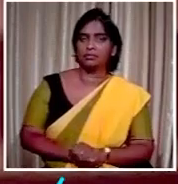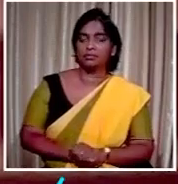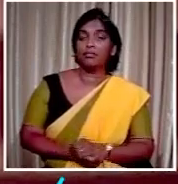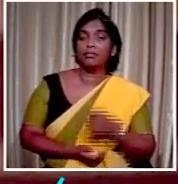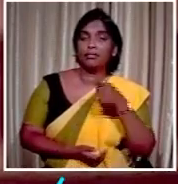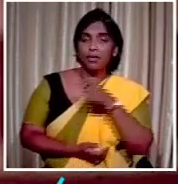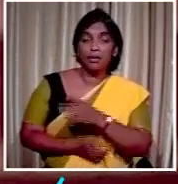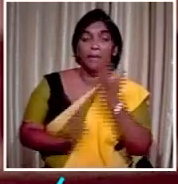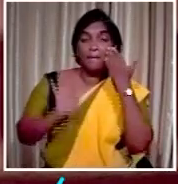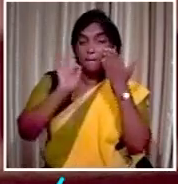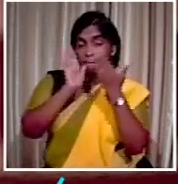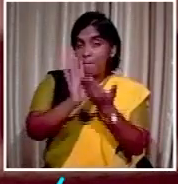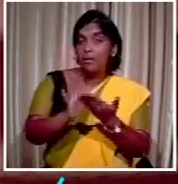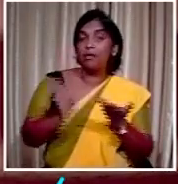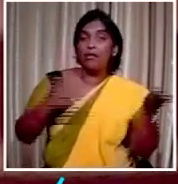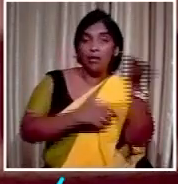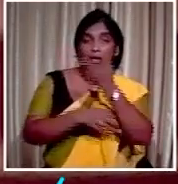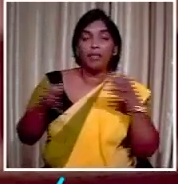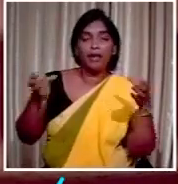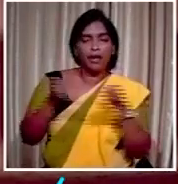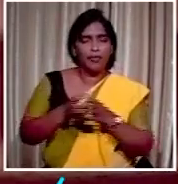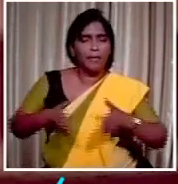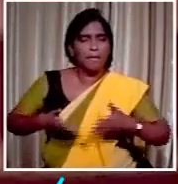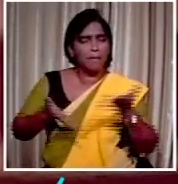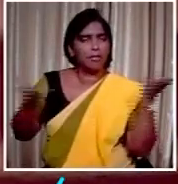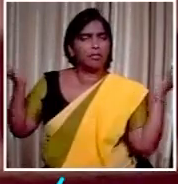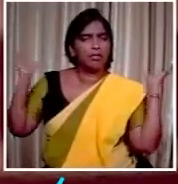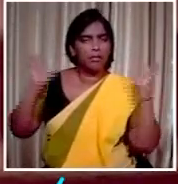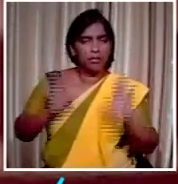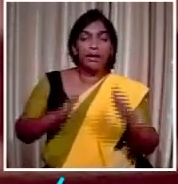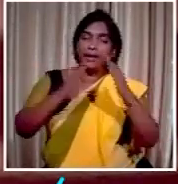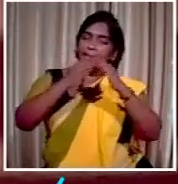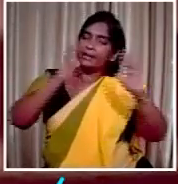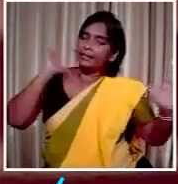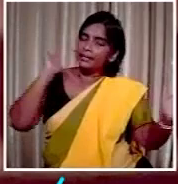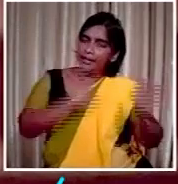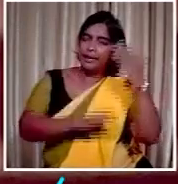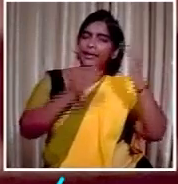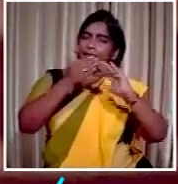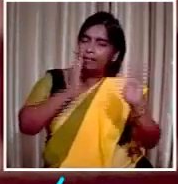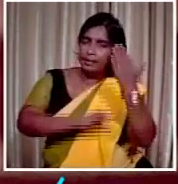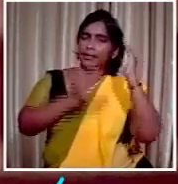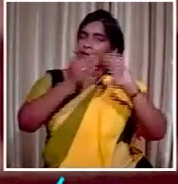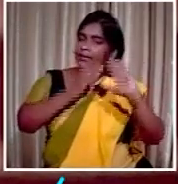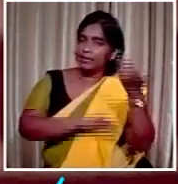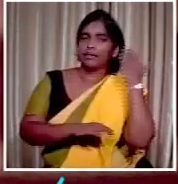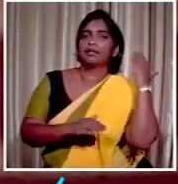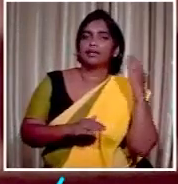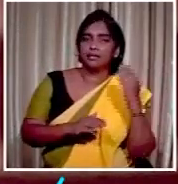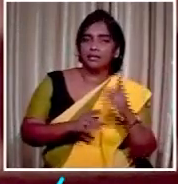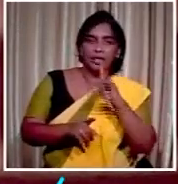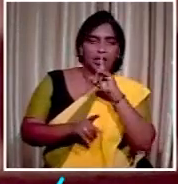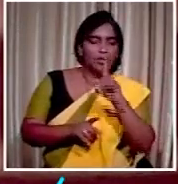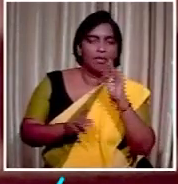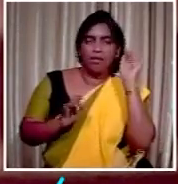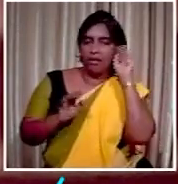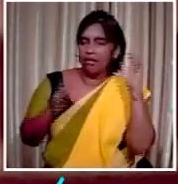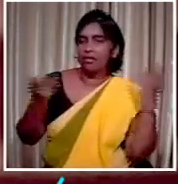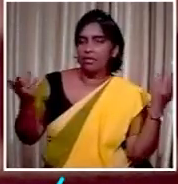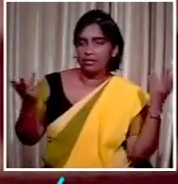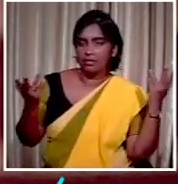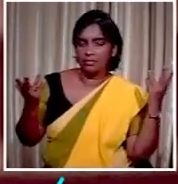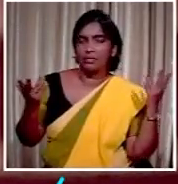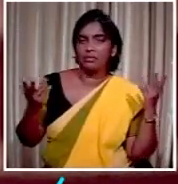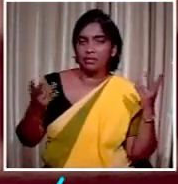මෙතුමාට පෙන්වන්න වෙනවා අපි ඔක්කොම පාරට ඇවිල්ලා ඔයා ගෙදර යන්න ගෙදර යන්න කියලා කොච්චර කිව්වත් යට ඇහෙන්නේ ඒ නිසා